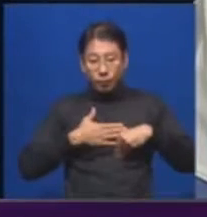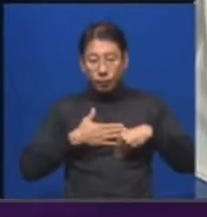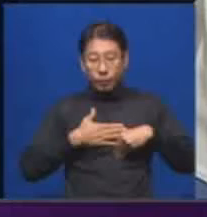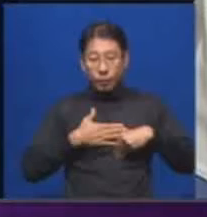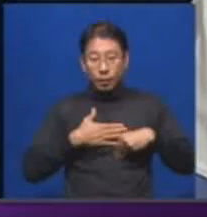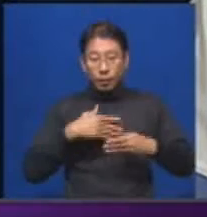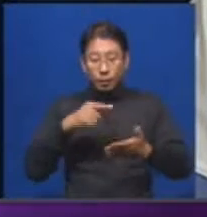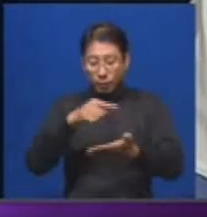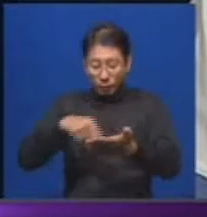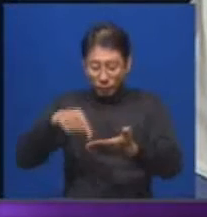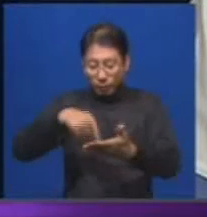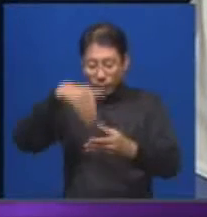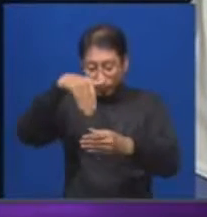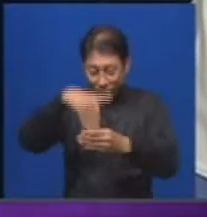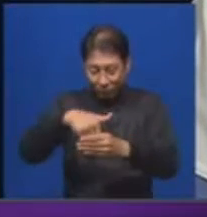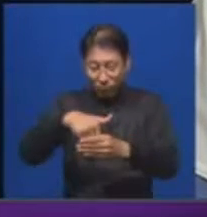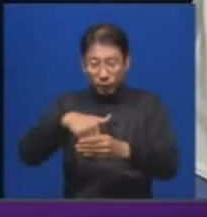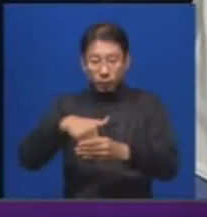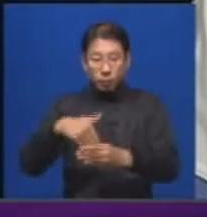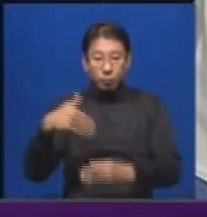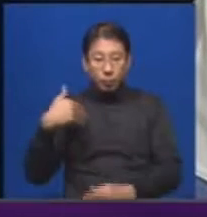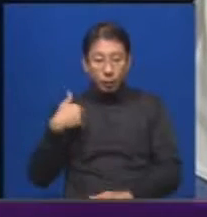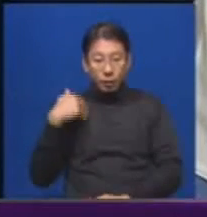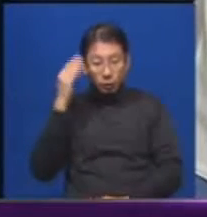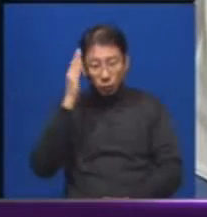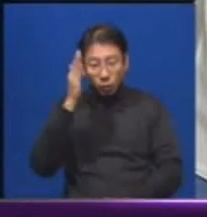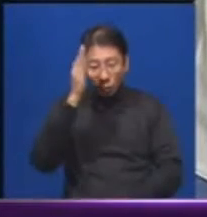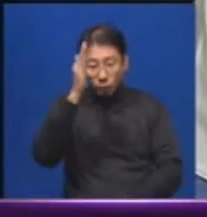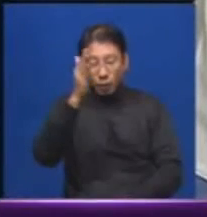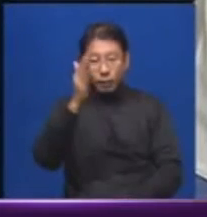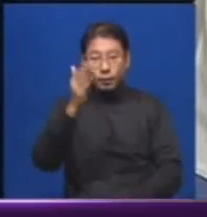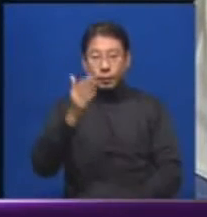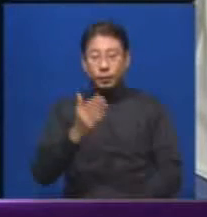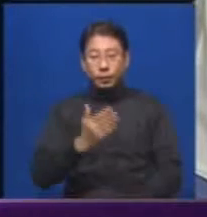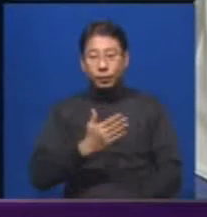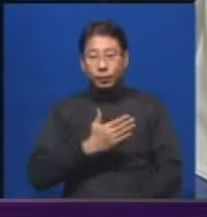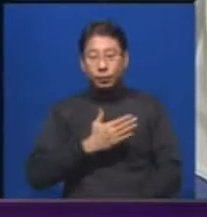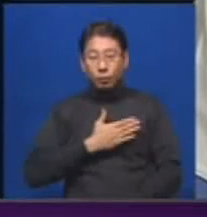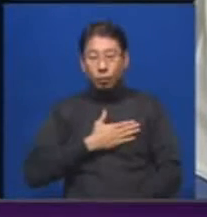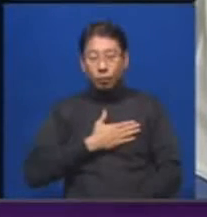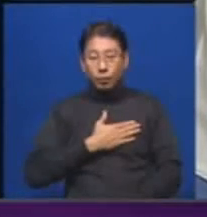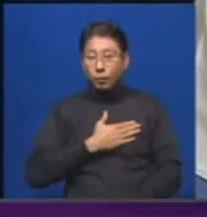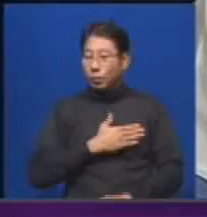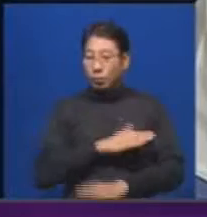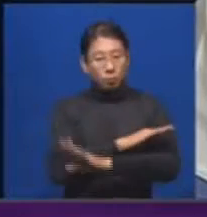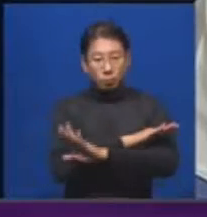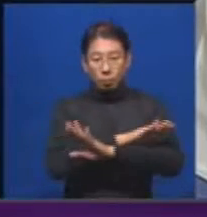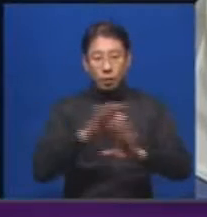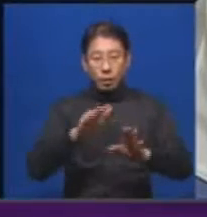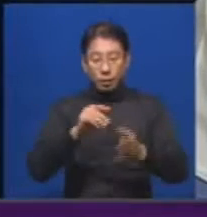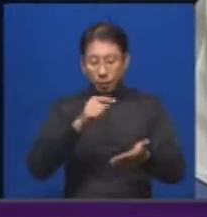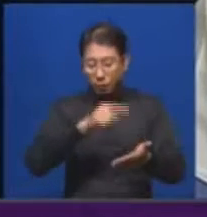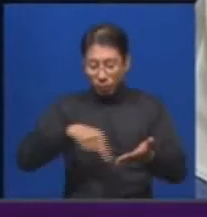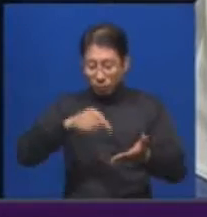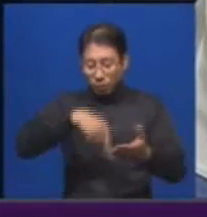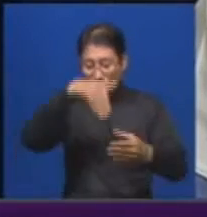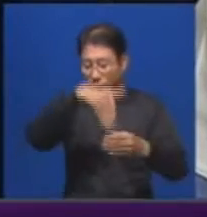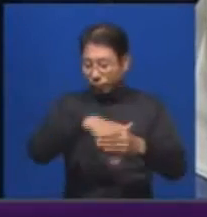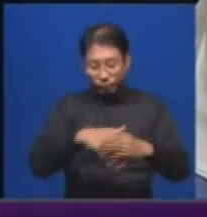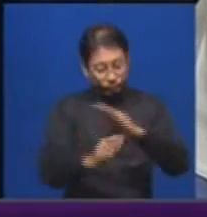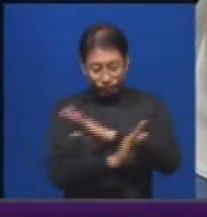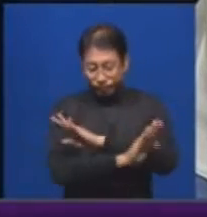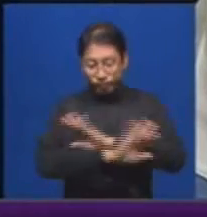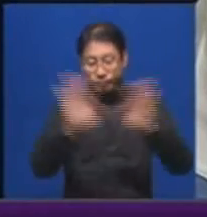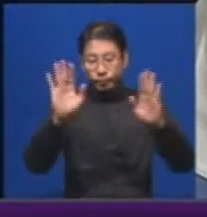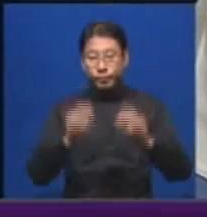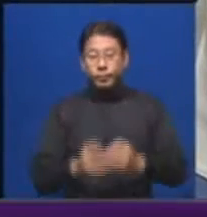ในการเลือกตั้งที่จะมีขึ้นต่อไปผมจะไม่ลงสมัครรับเลือกตั้ง